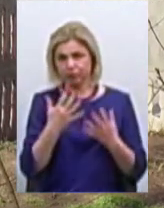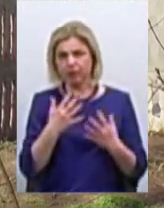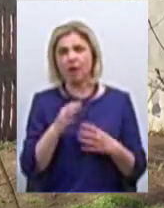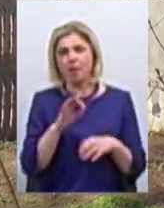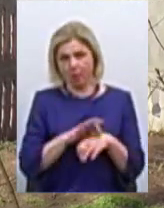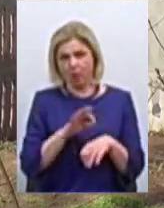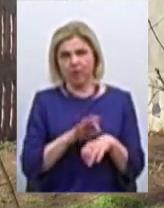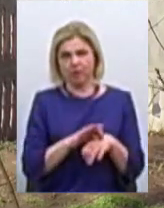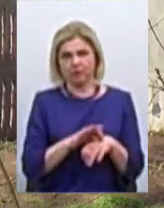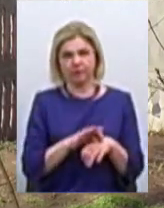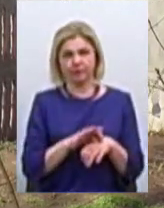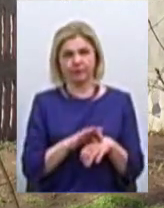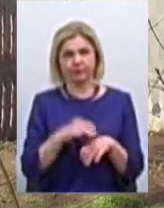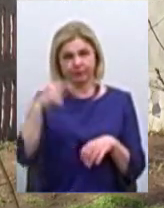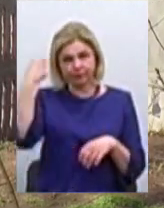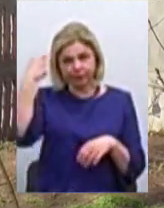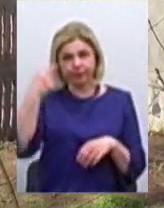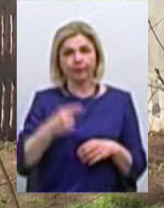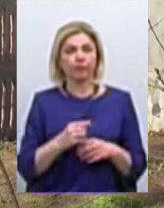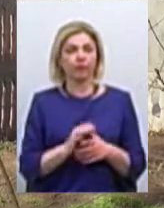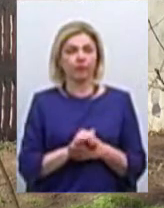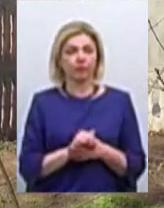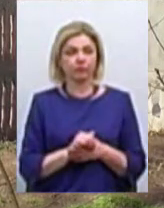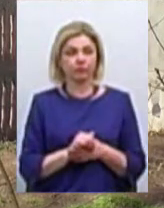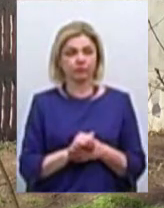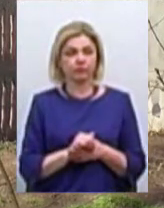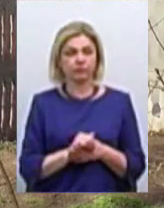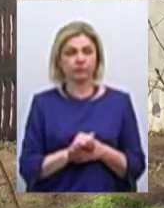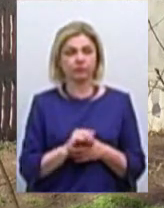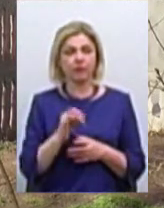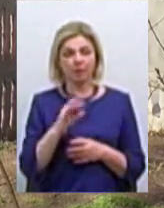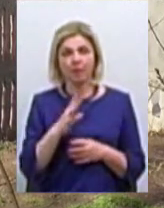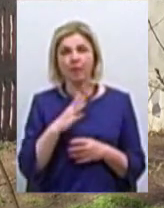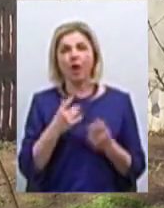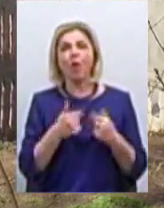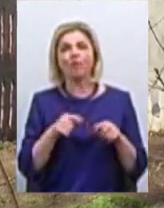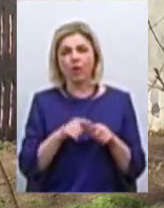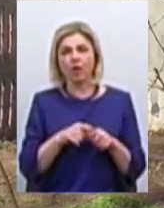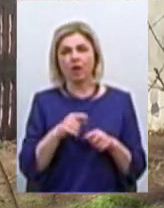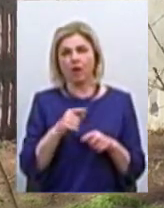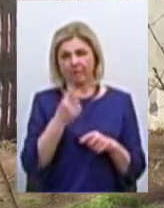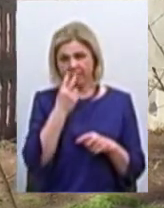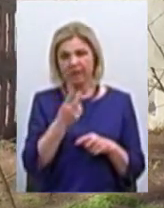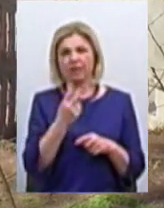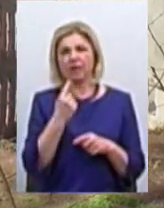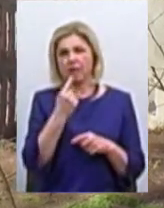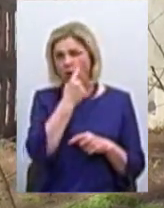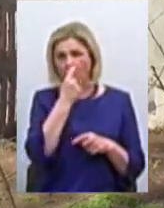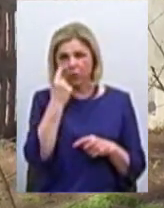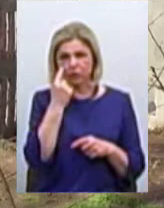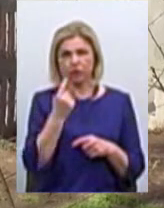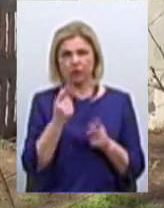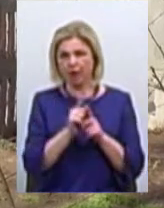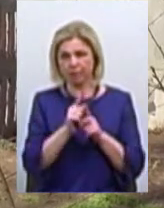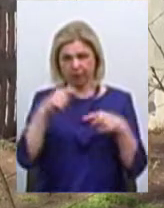признаками сказу, тобто було слюновідділення, вийшла щелепа нижня, очі трохи